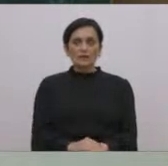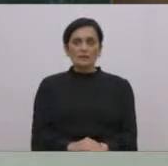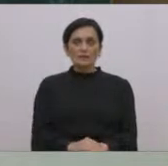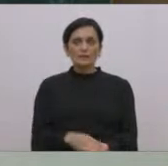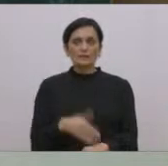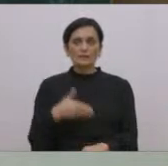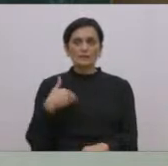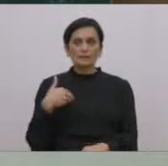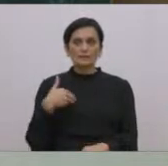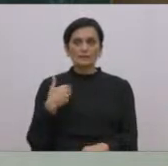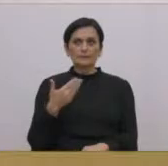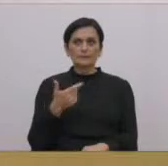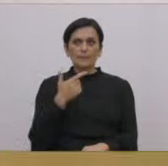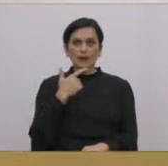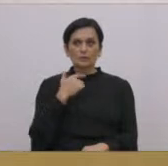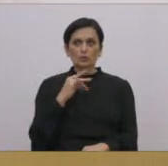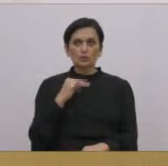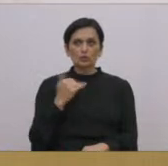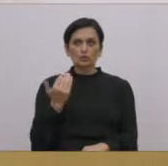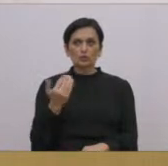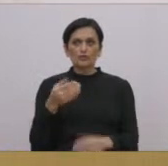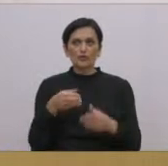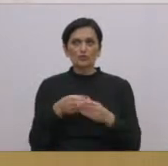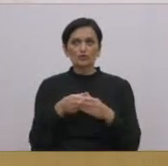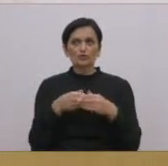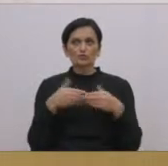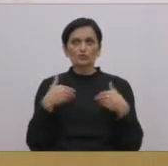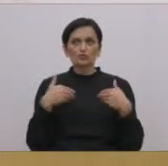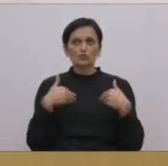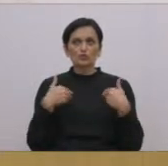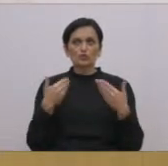Ok, sau am evit, bata nu era clim, eu sau am evit cu el scunț.